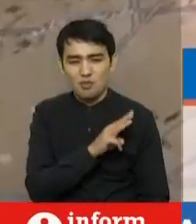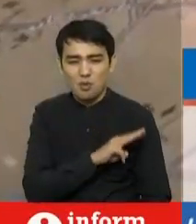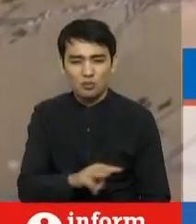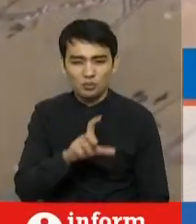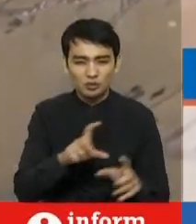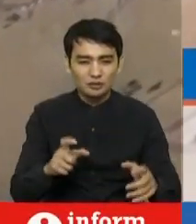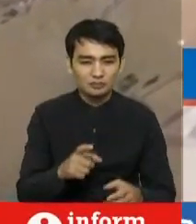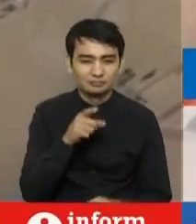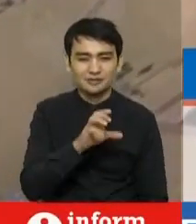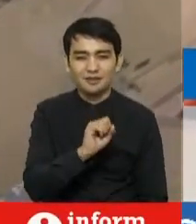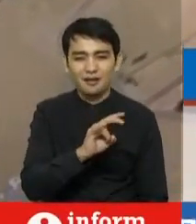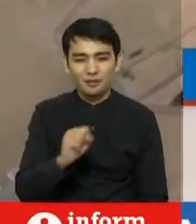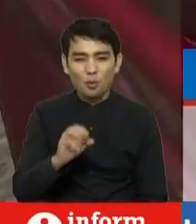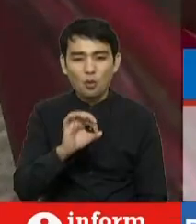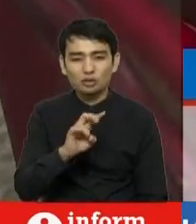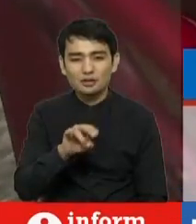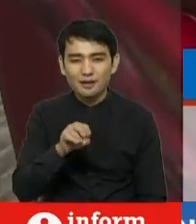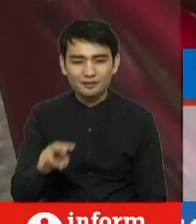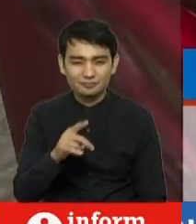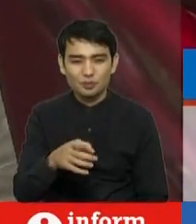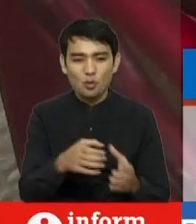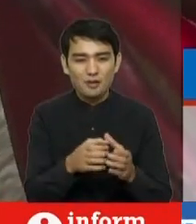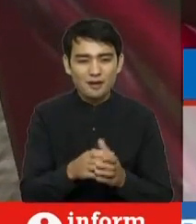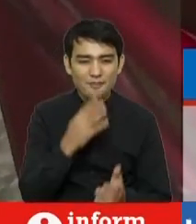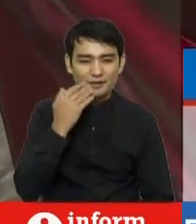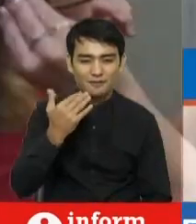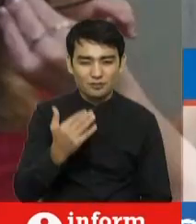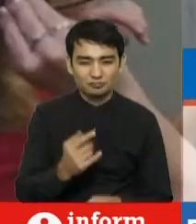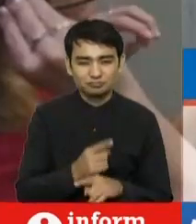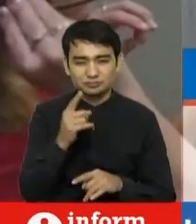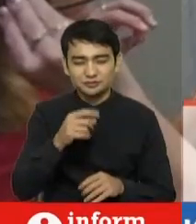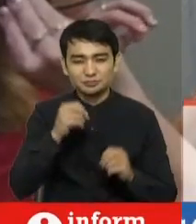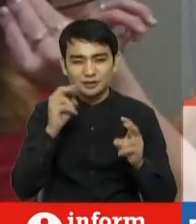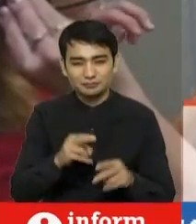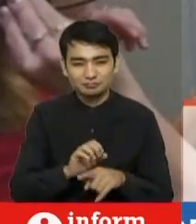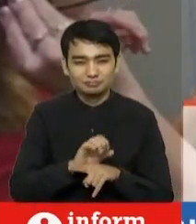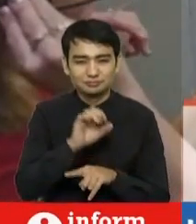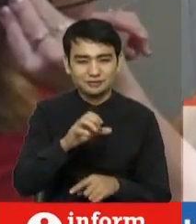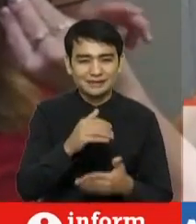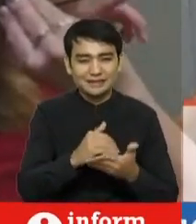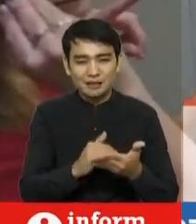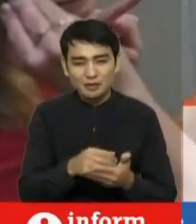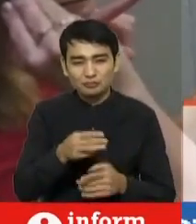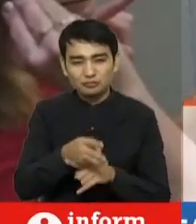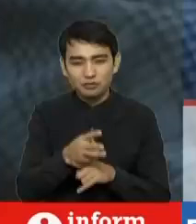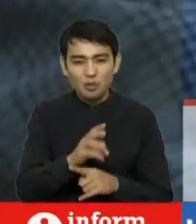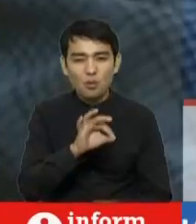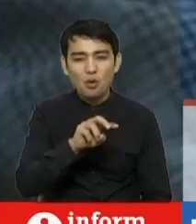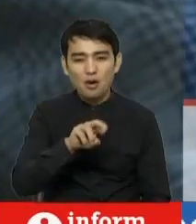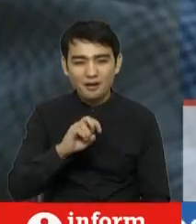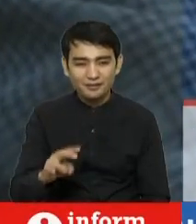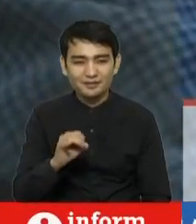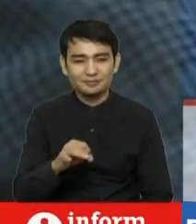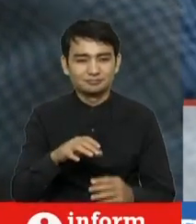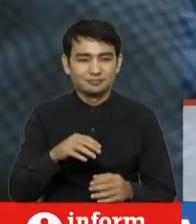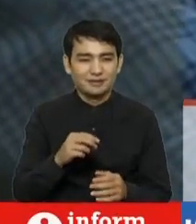путешествием Санты в режиме онлайн американское командование воздушно-космической обороны запускает систему слежения за оленью пряжкой санта-клауса